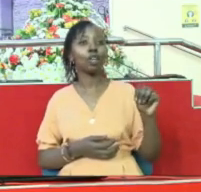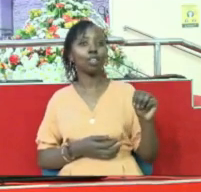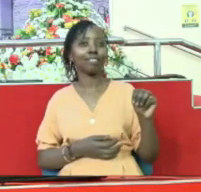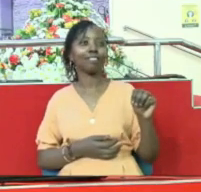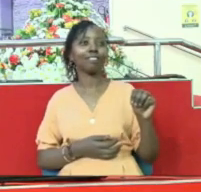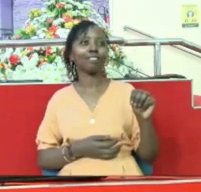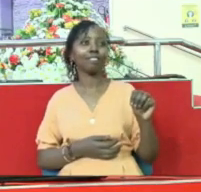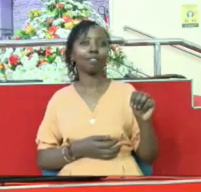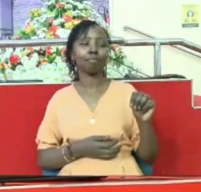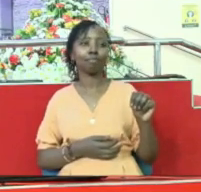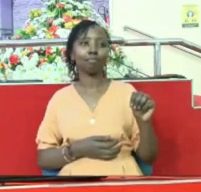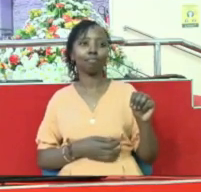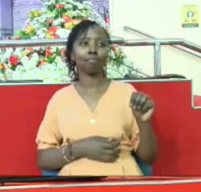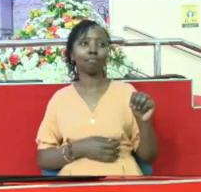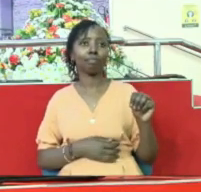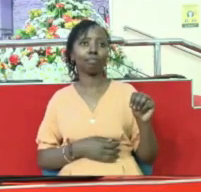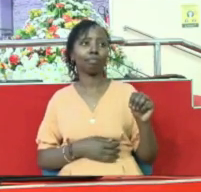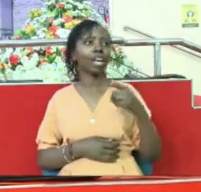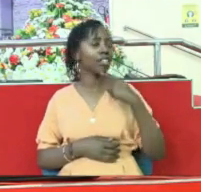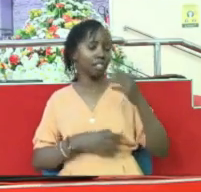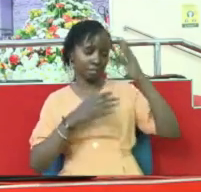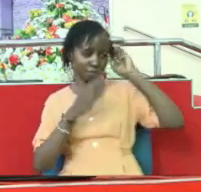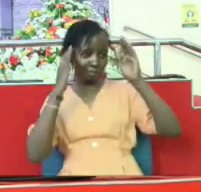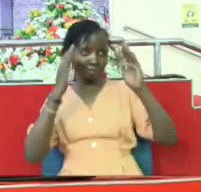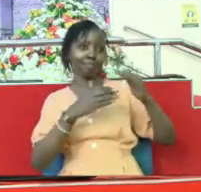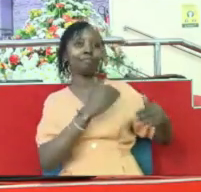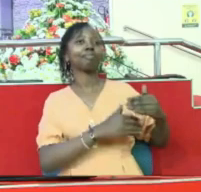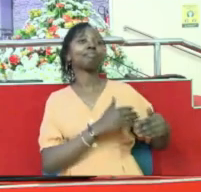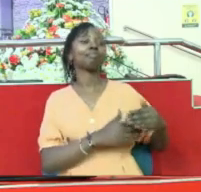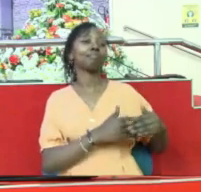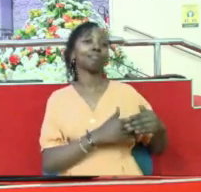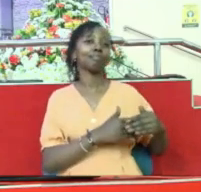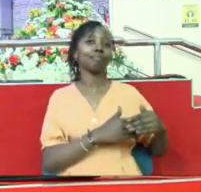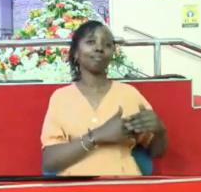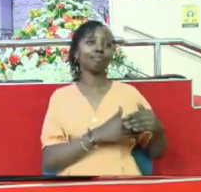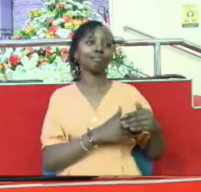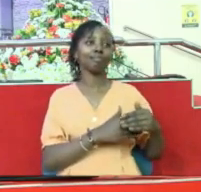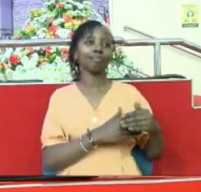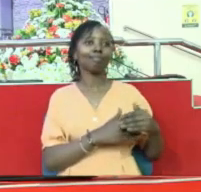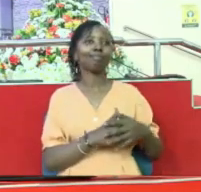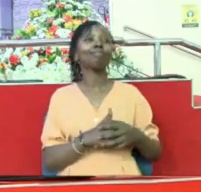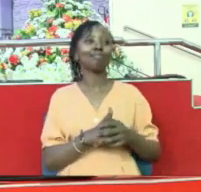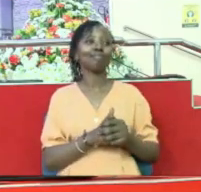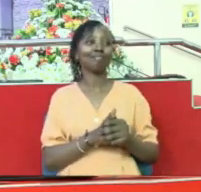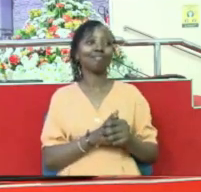nazo. Si usalimie jirani yako. Greet your neighbor. I say.